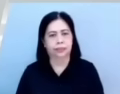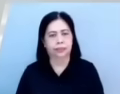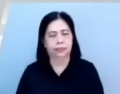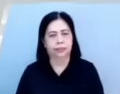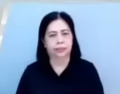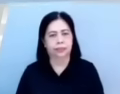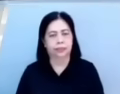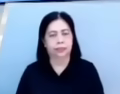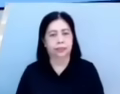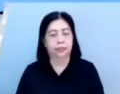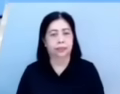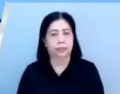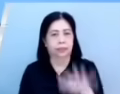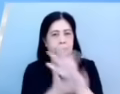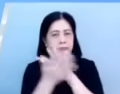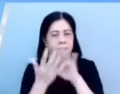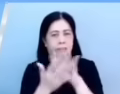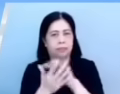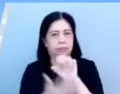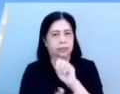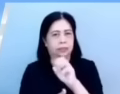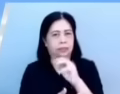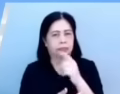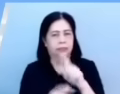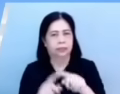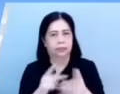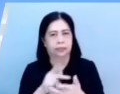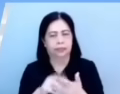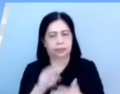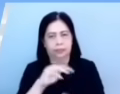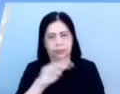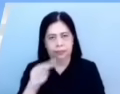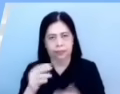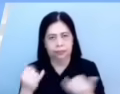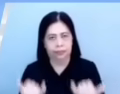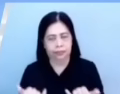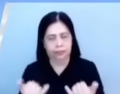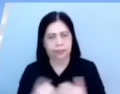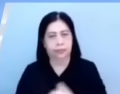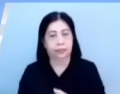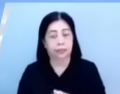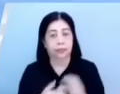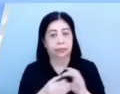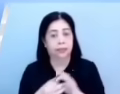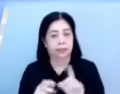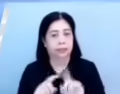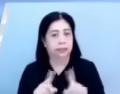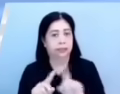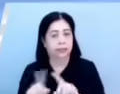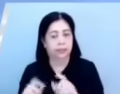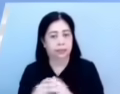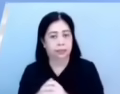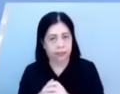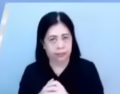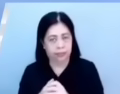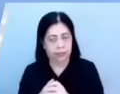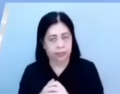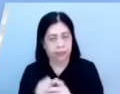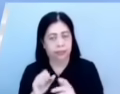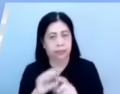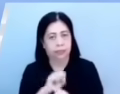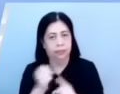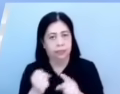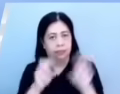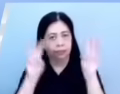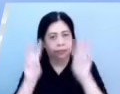Muling ang nabalot ng sa smog ang ilang bahagi ng Metro Manila ngayong araw. Kaugnay niyan at ipapa sa iba pang lagay ng panahon,